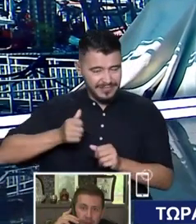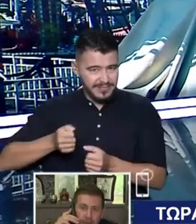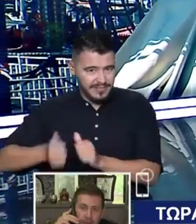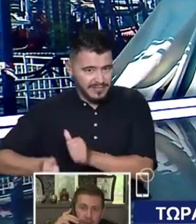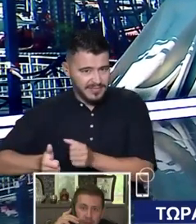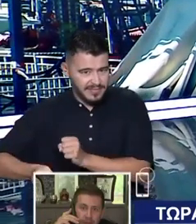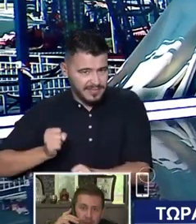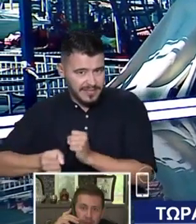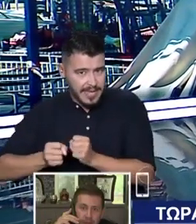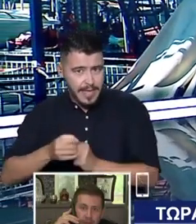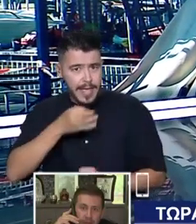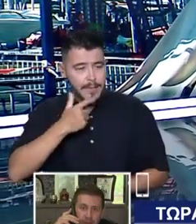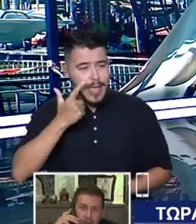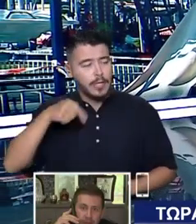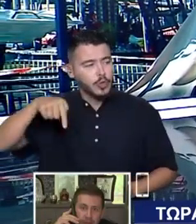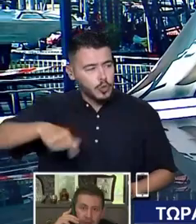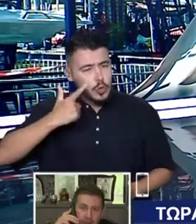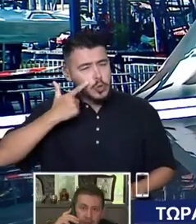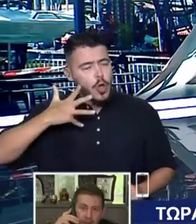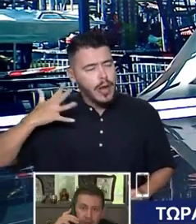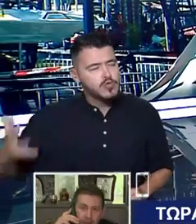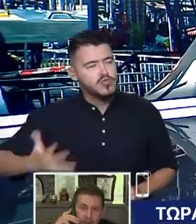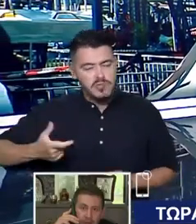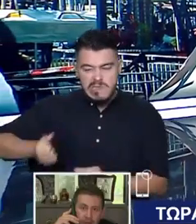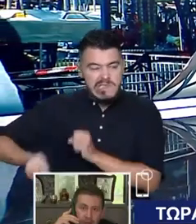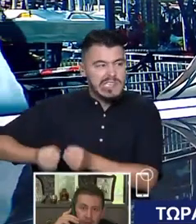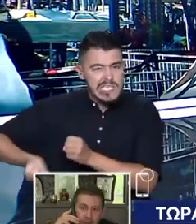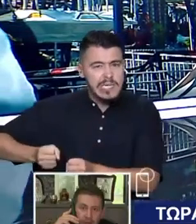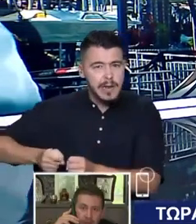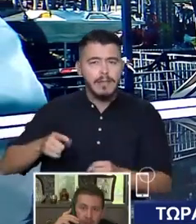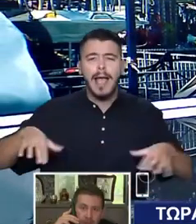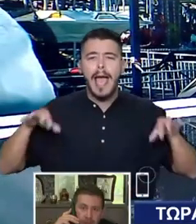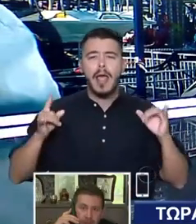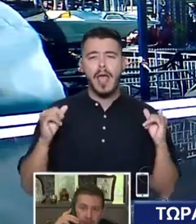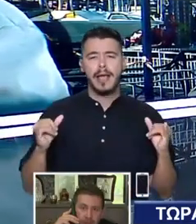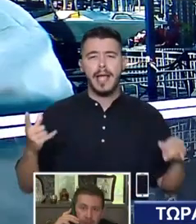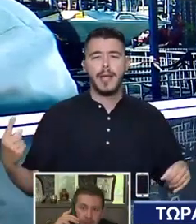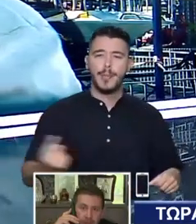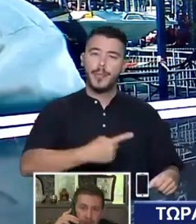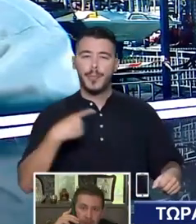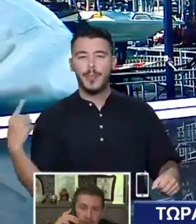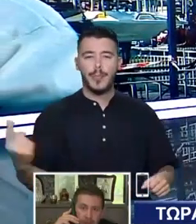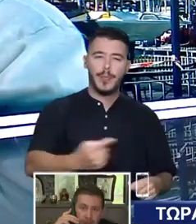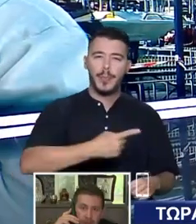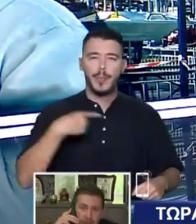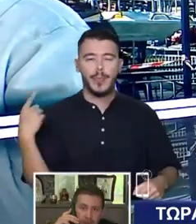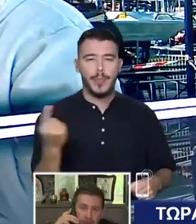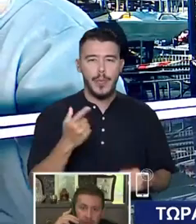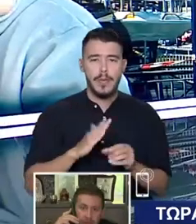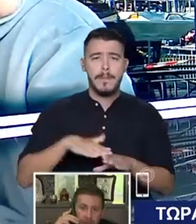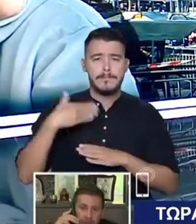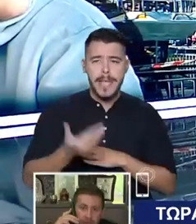που ξεκίνησε και το μηχάνημα, ξεκίνησε με έναν αργό ρυθμό και στην πορεία έδωσε πάρα πολύ